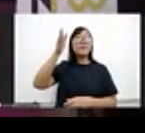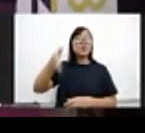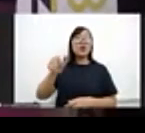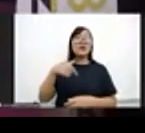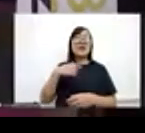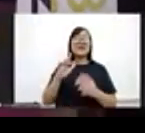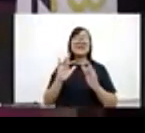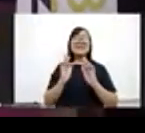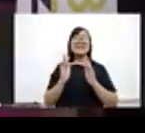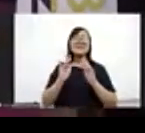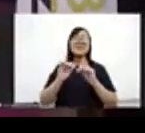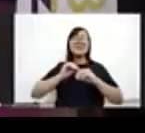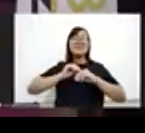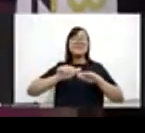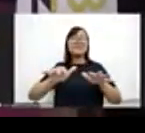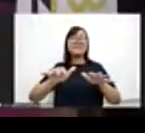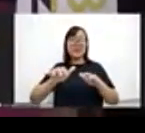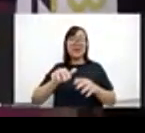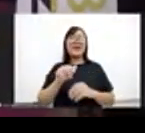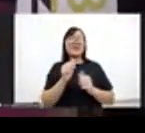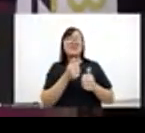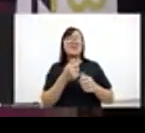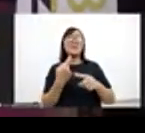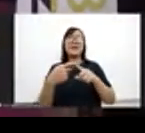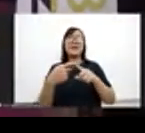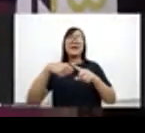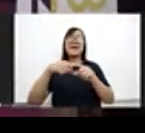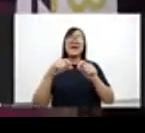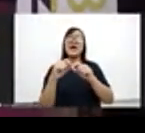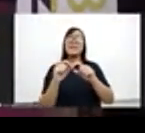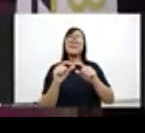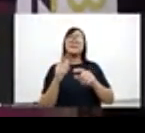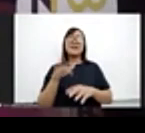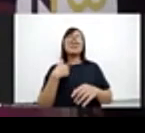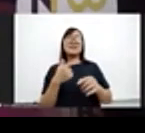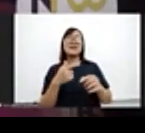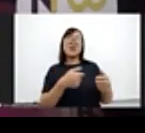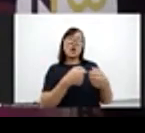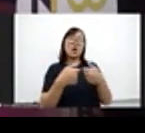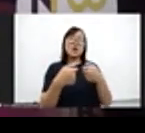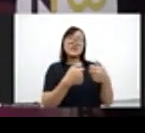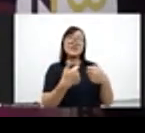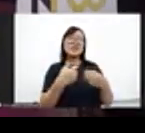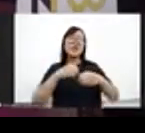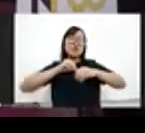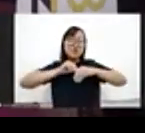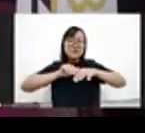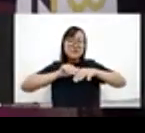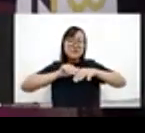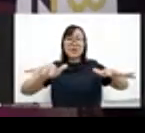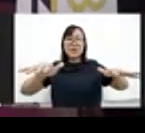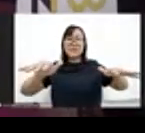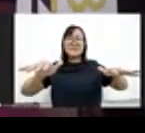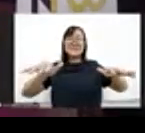Oke mungkin nanti habis abad untuk publikasikan badani biar sosialisasinya makin luas Iya terima kasih